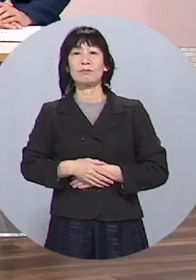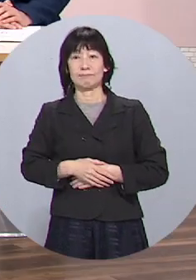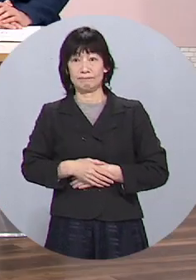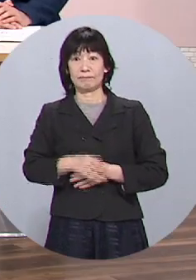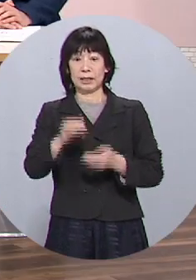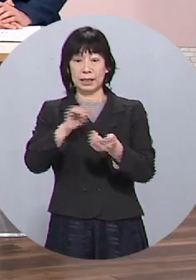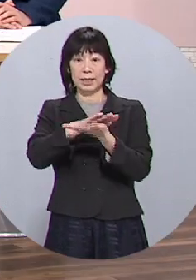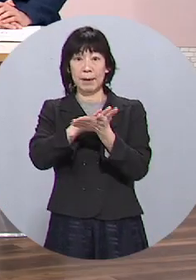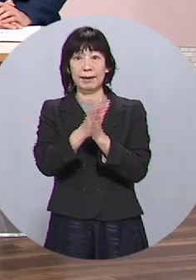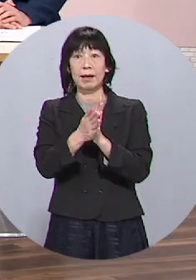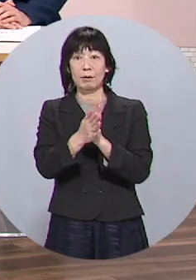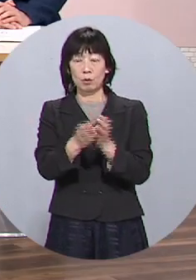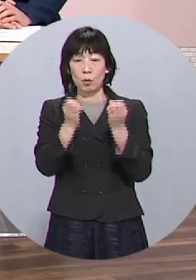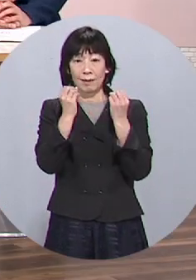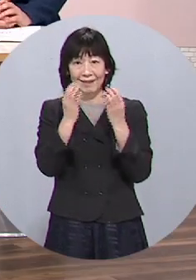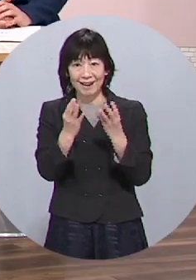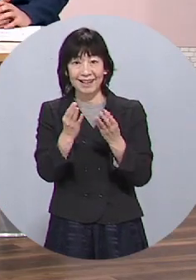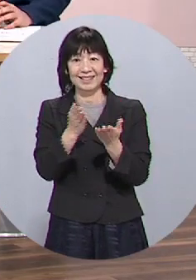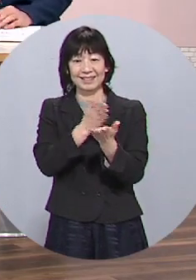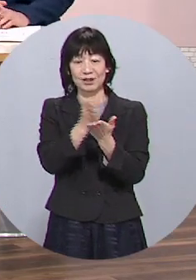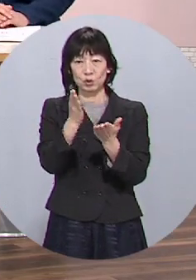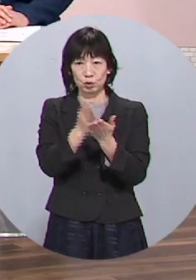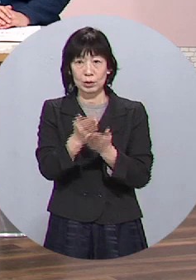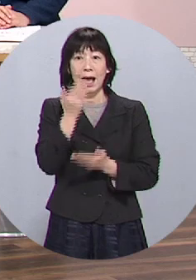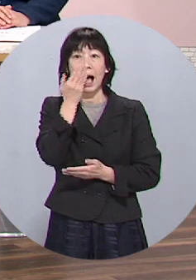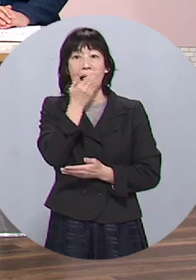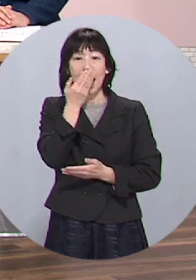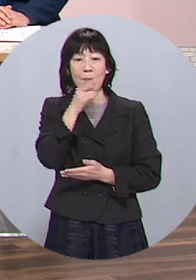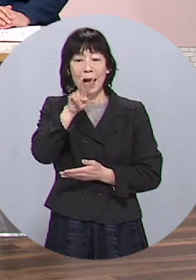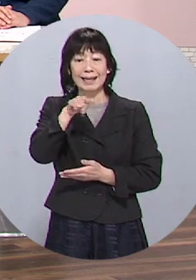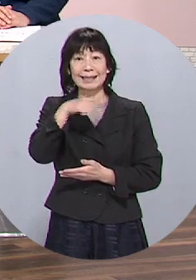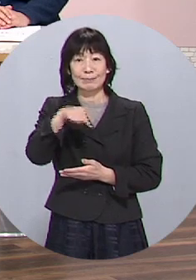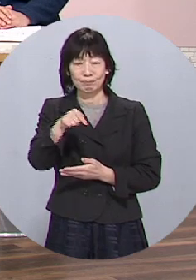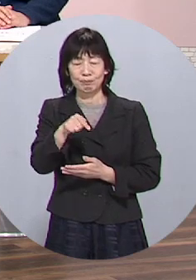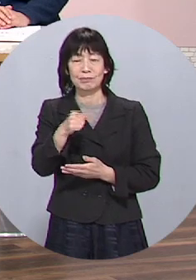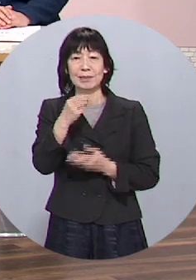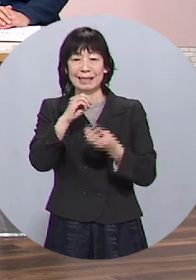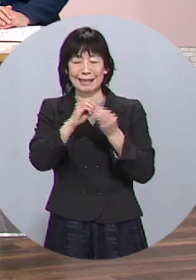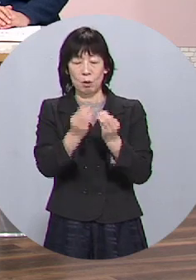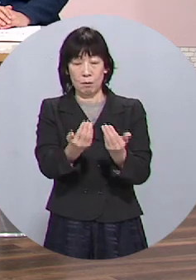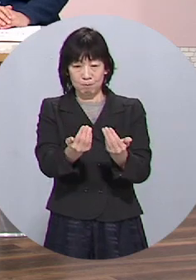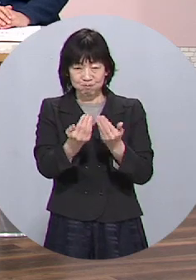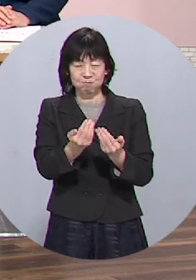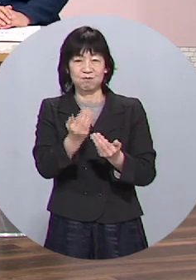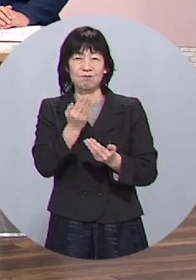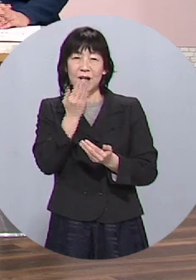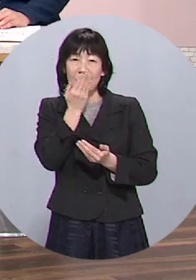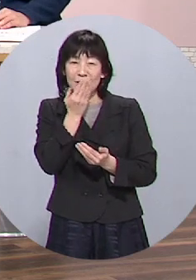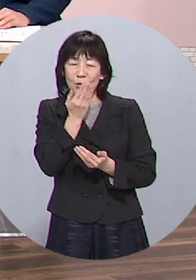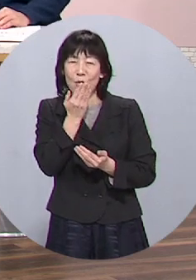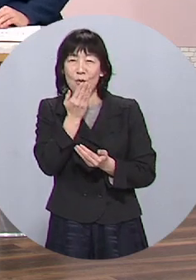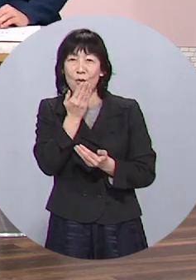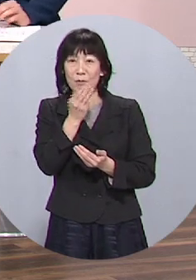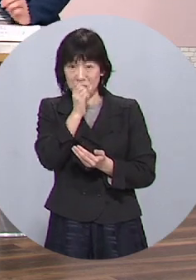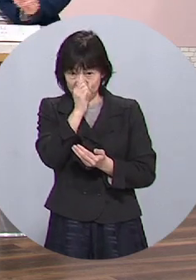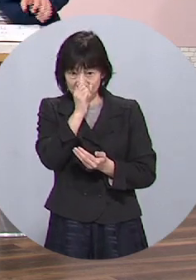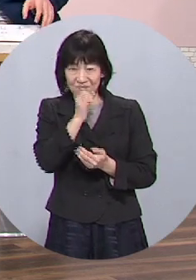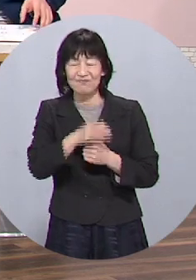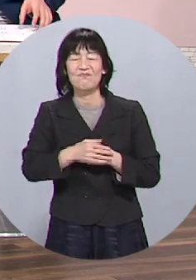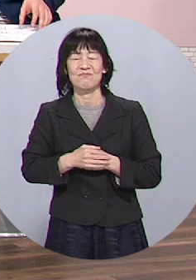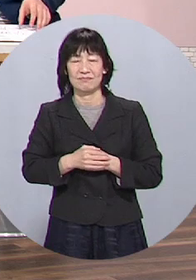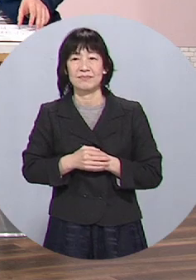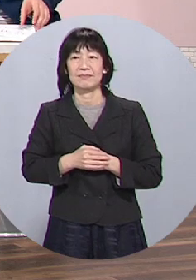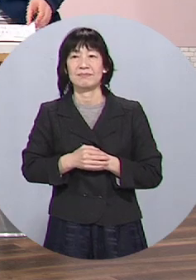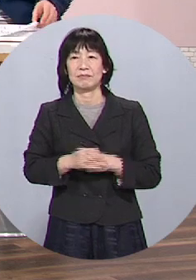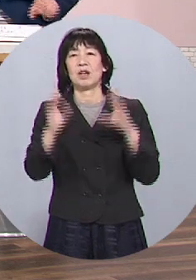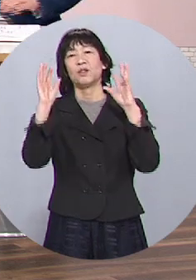玉県の新しい品種、あまりん、はいはい、ね、名前も可愛いし真っ赤だし、すごい美味しそうでした、う ん、気になる方たくさんいると思う